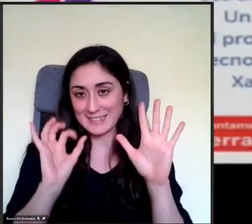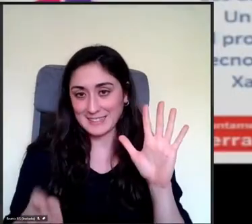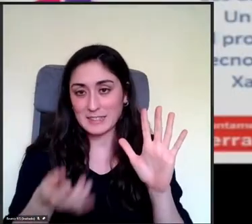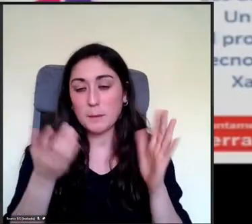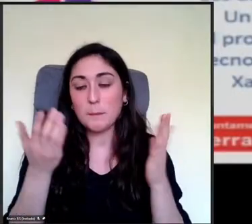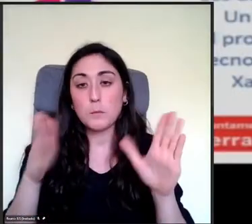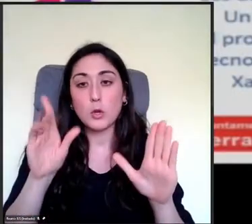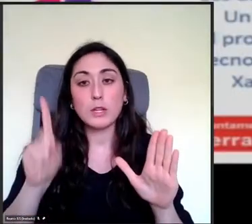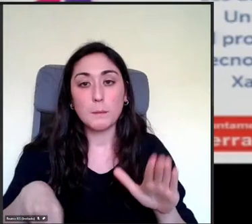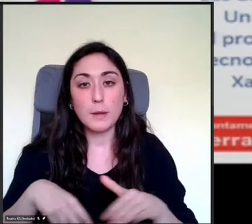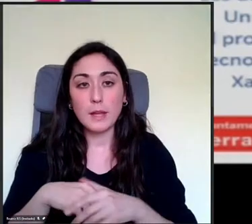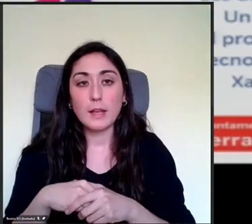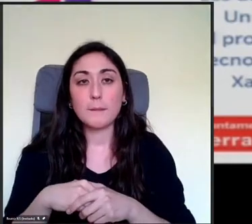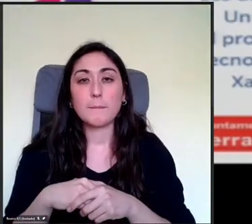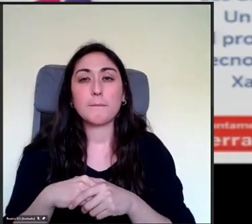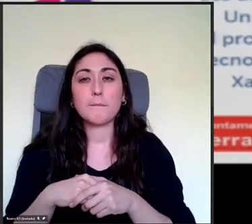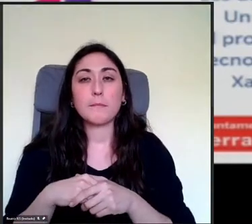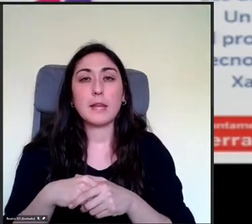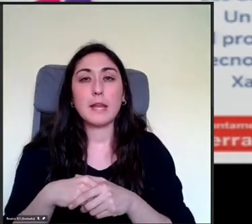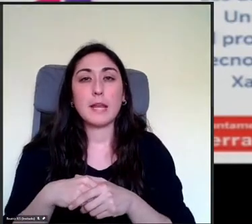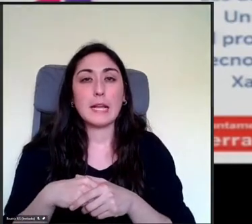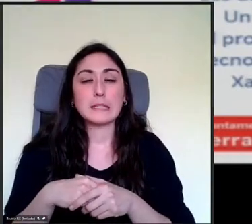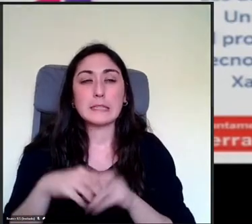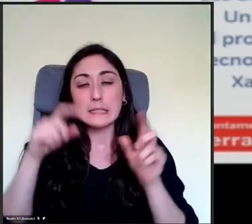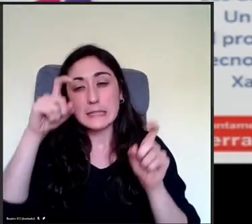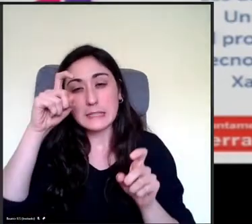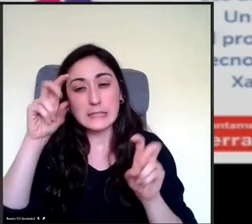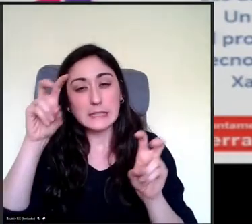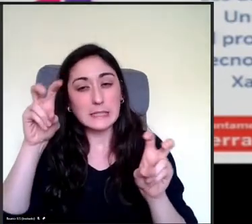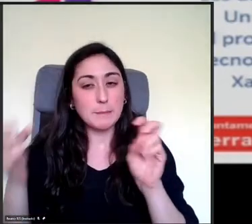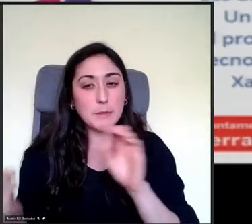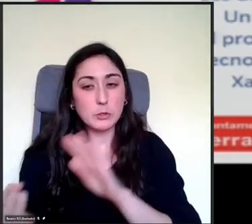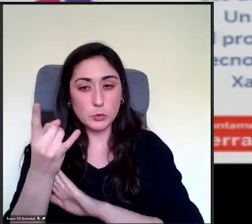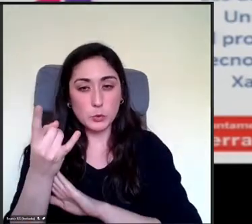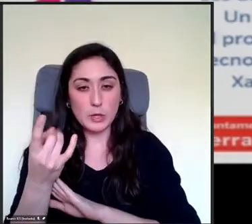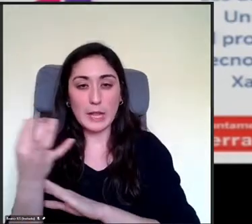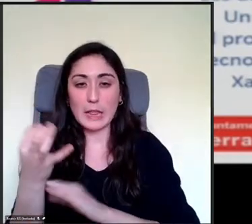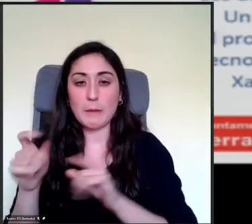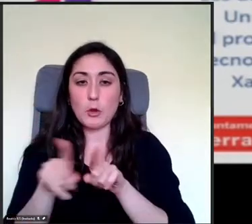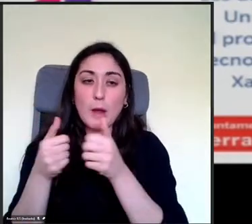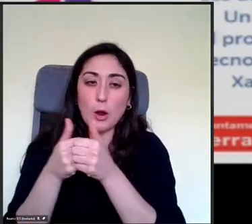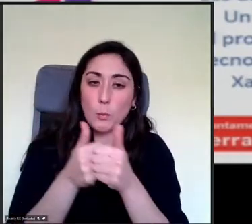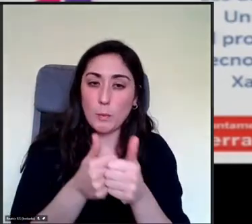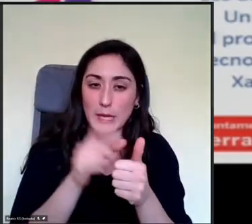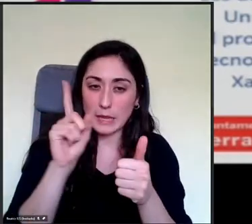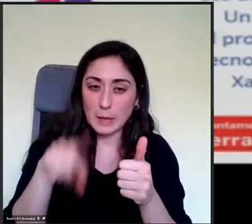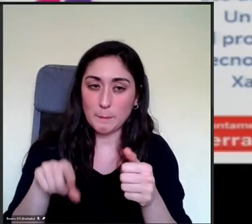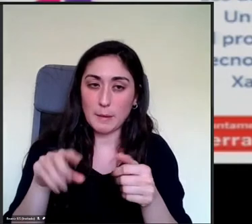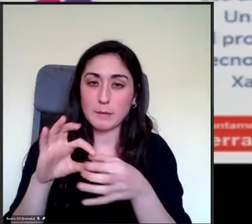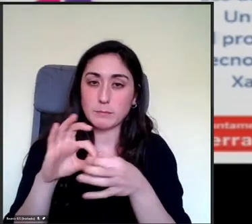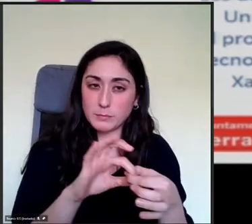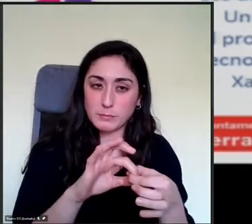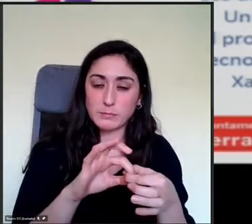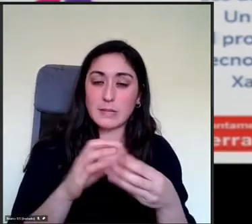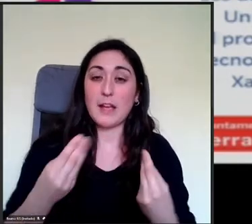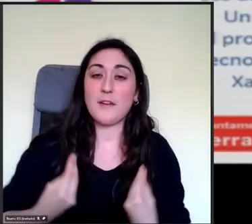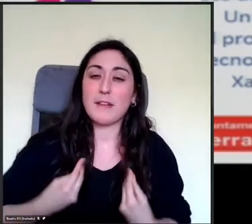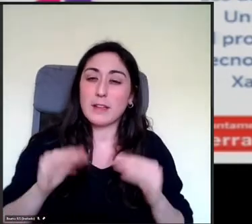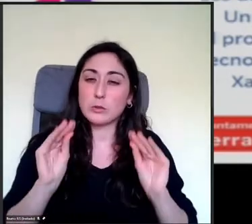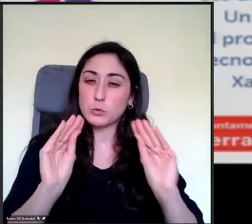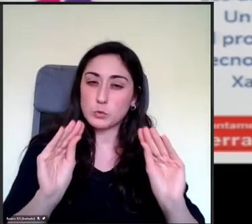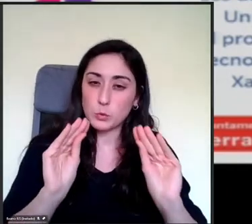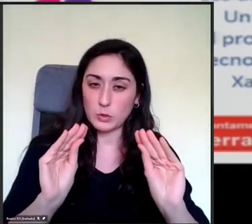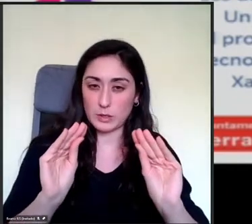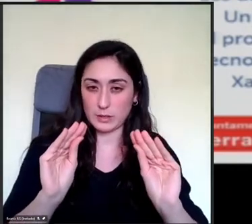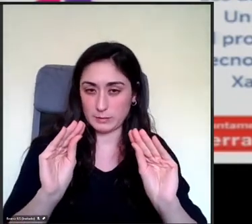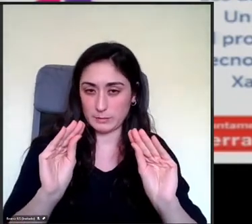el que ens diuen és que hem d'anar acompanyades també amb les seves vides, amb les seves biografies. No